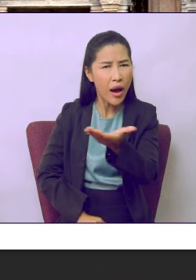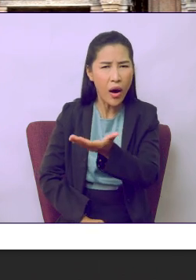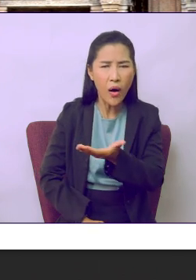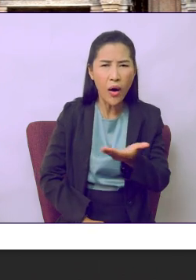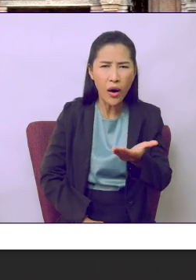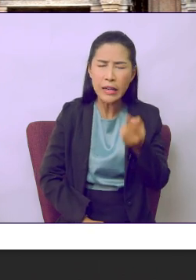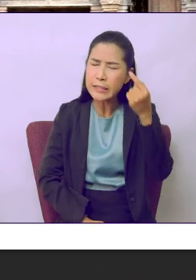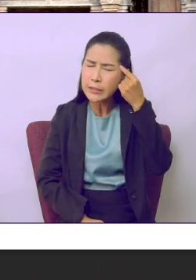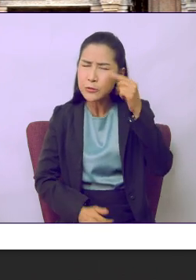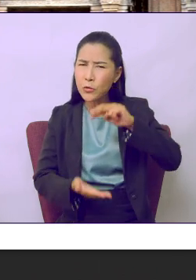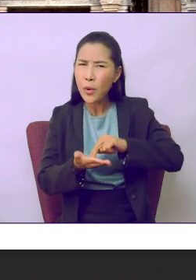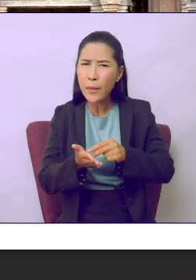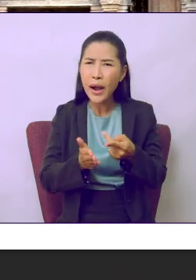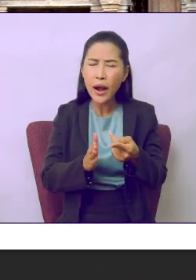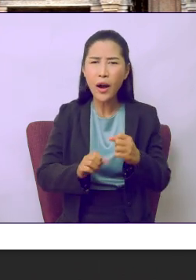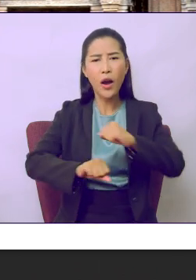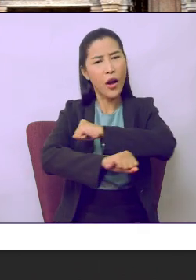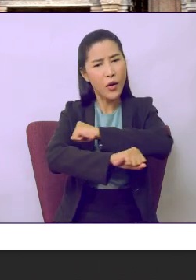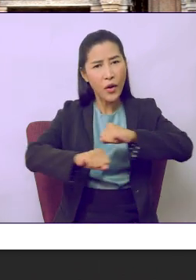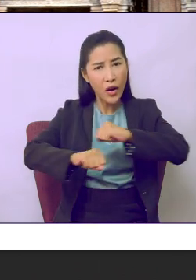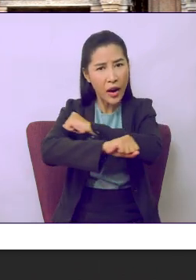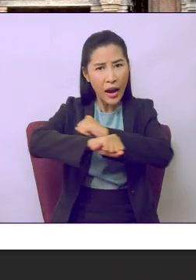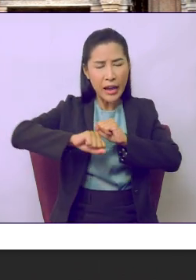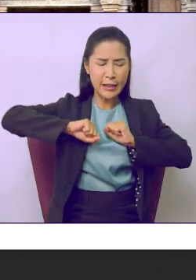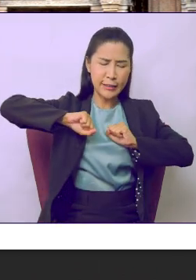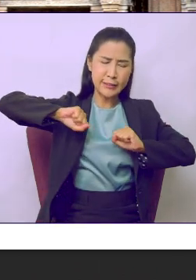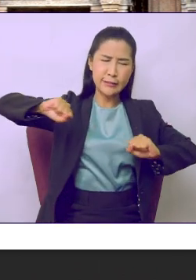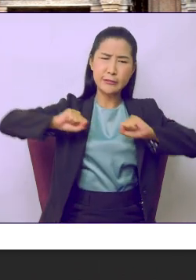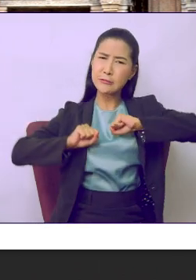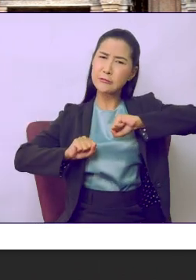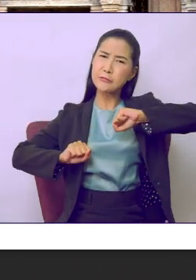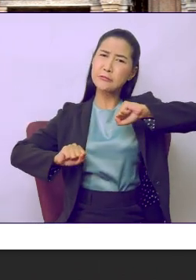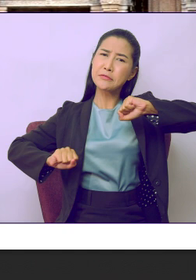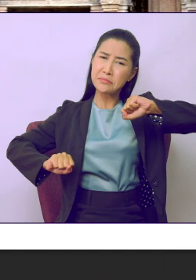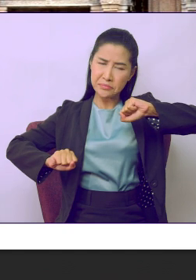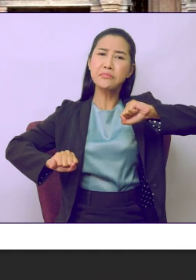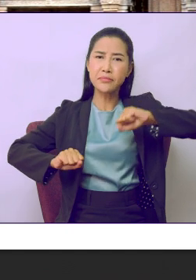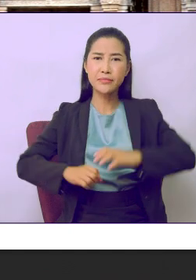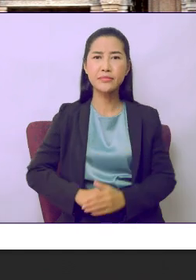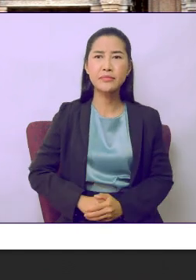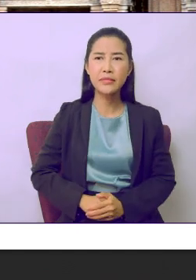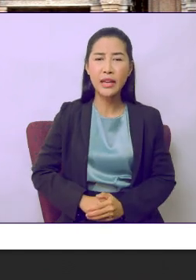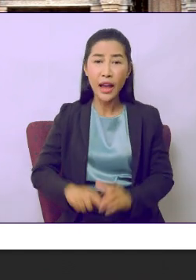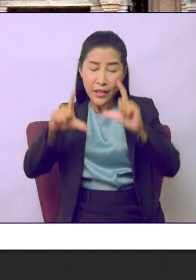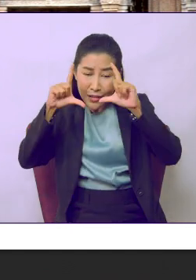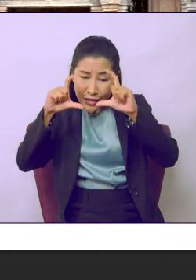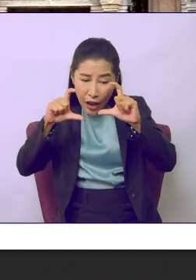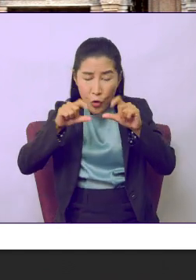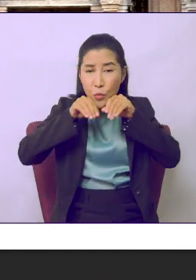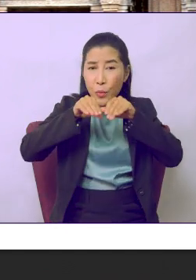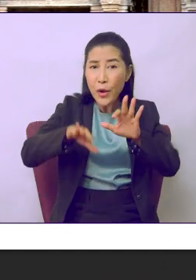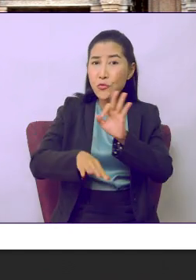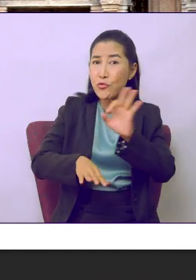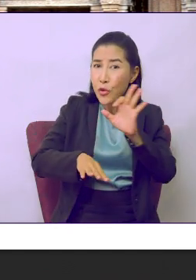ครับอาจจะหมายถึงว่าการออกกำลังกายการยืดเหยียดนะครับหรือการถ่ายรูปลงFacebook